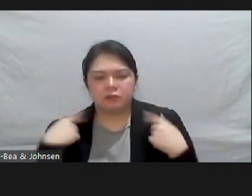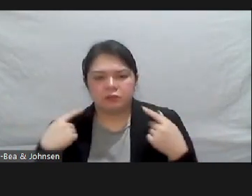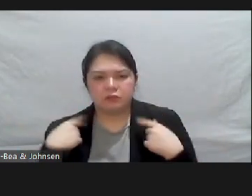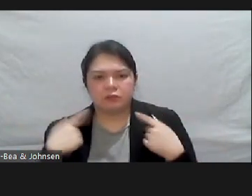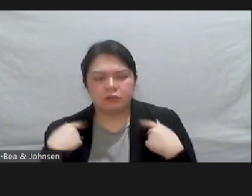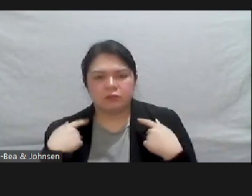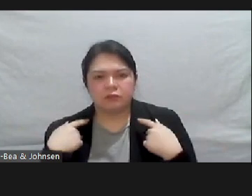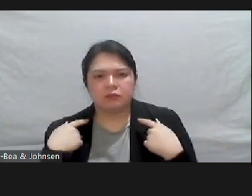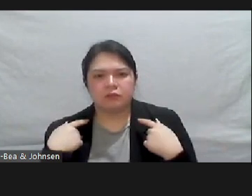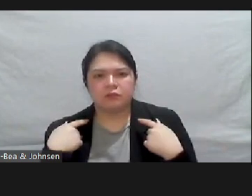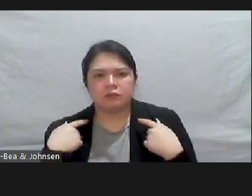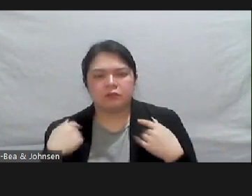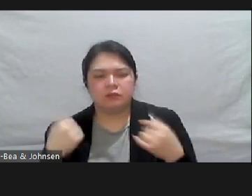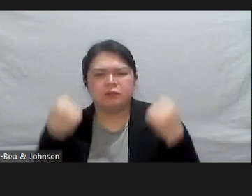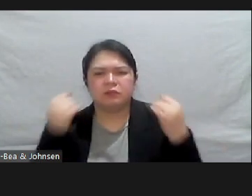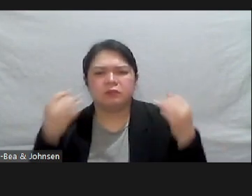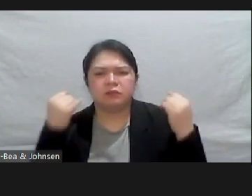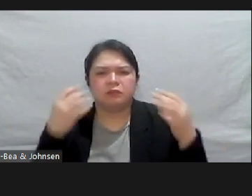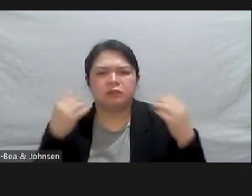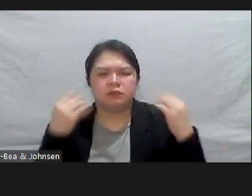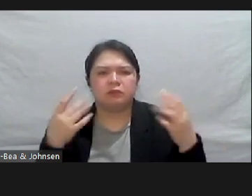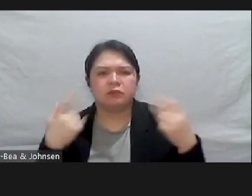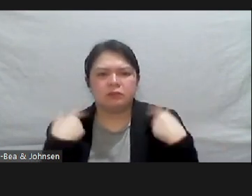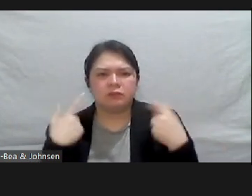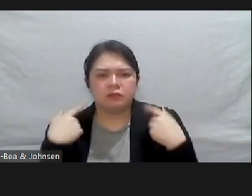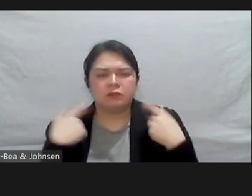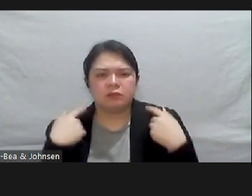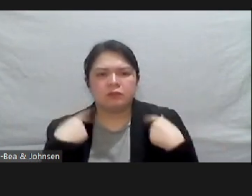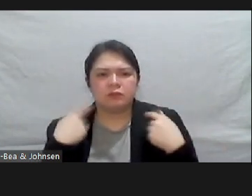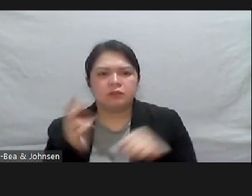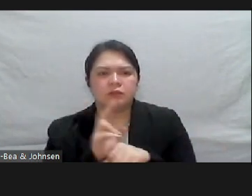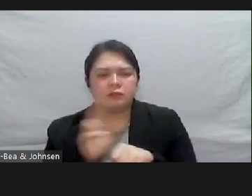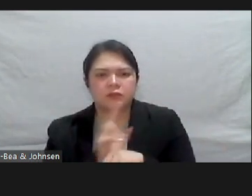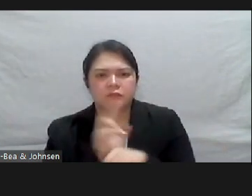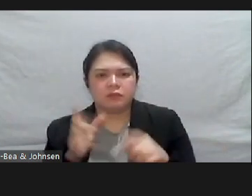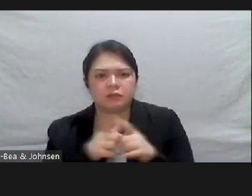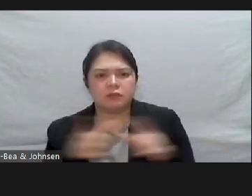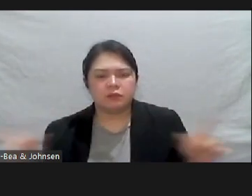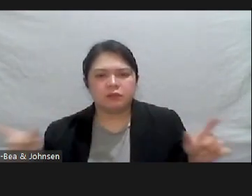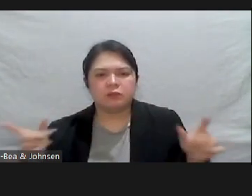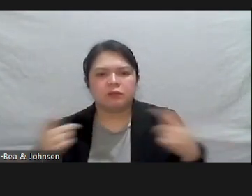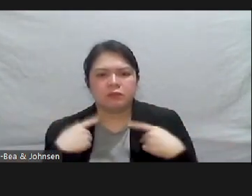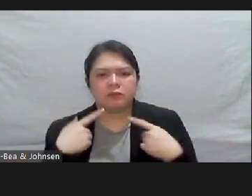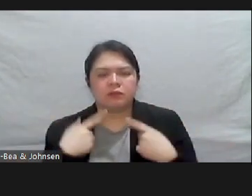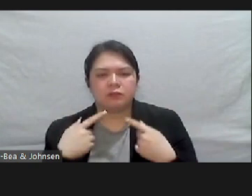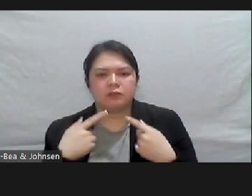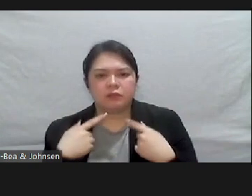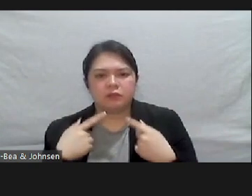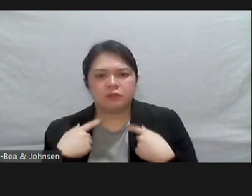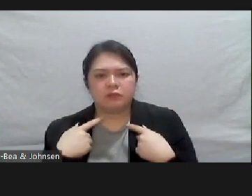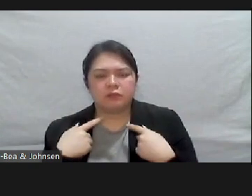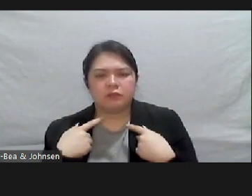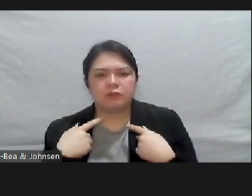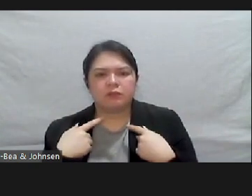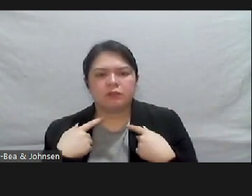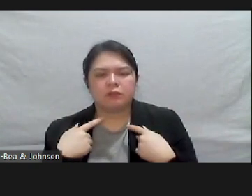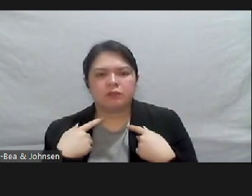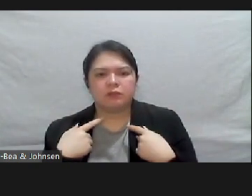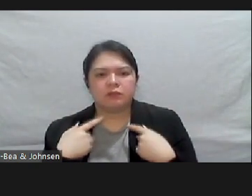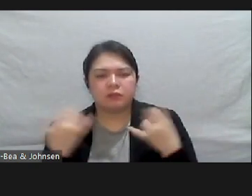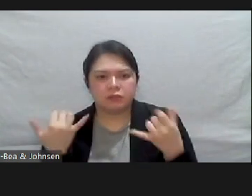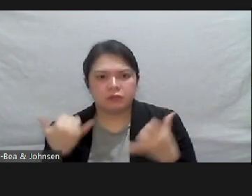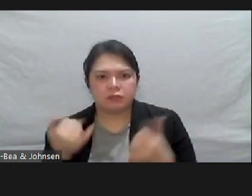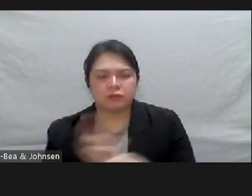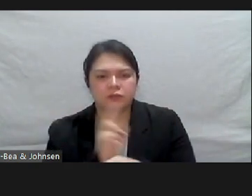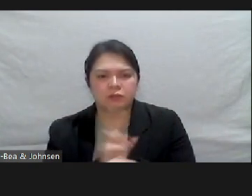eh. Ang dami-dami, lahat ng wika, may primer lesson, mayroon primer 1 para paano ito gamitin